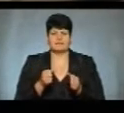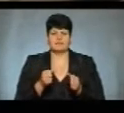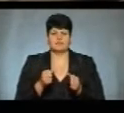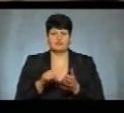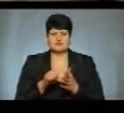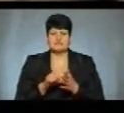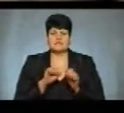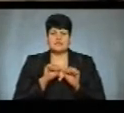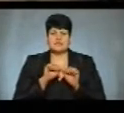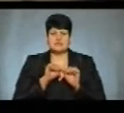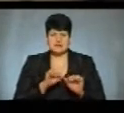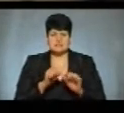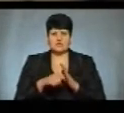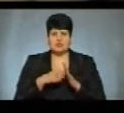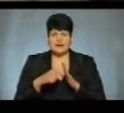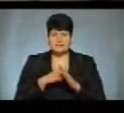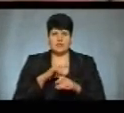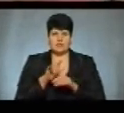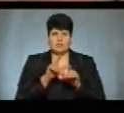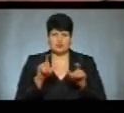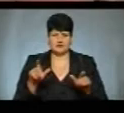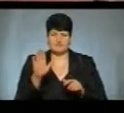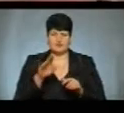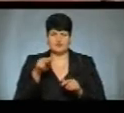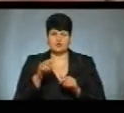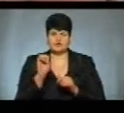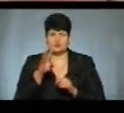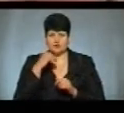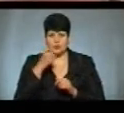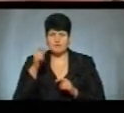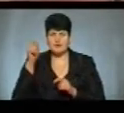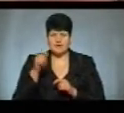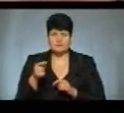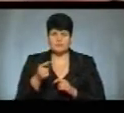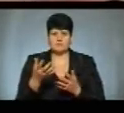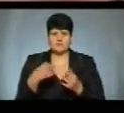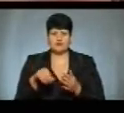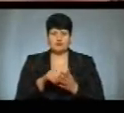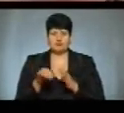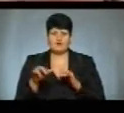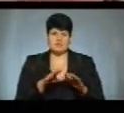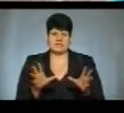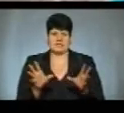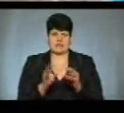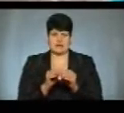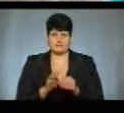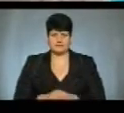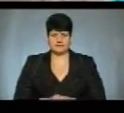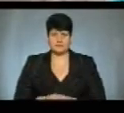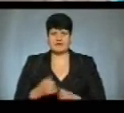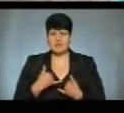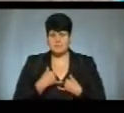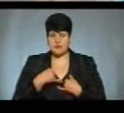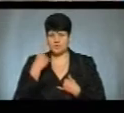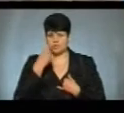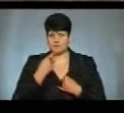аеропорту на війні з вересня 2014 року. Приїхав з Тернополя, щоб взяти участь у акції єднання. Для мене особисто